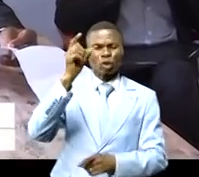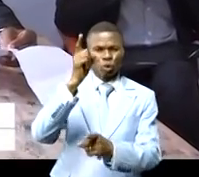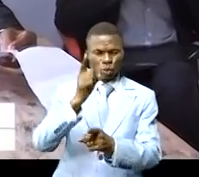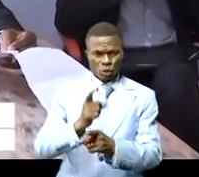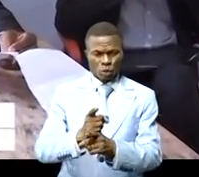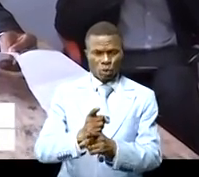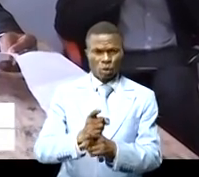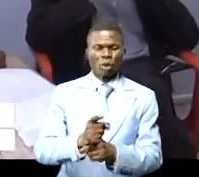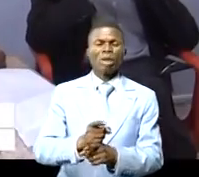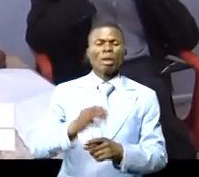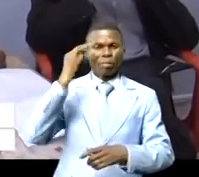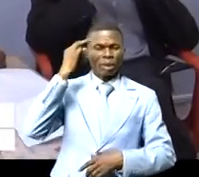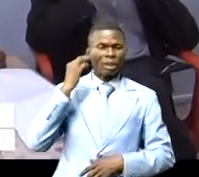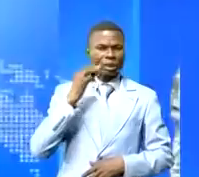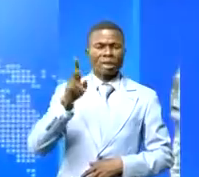de Patrick Muyaya.